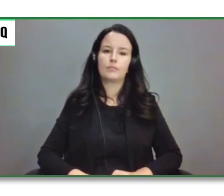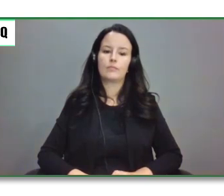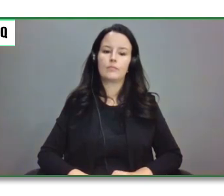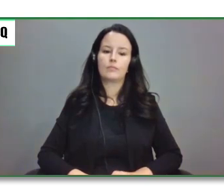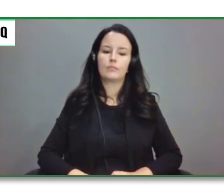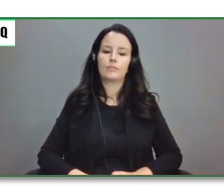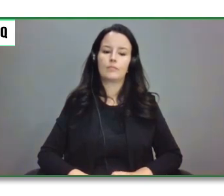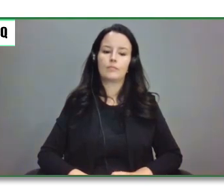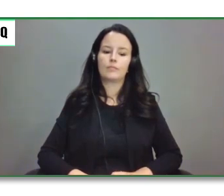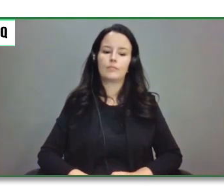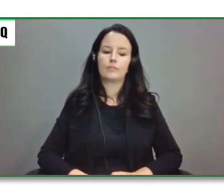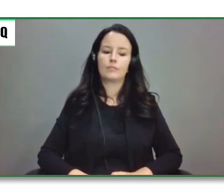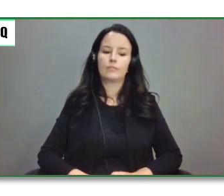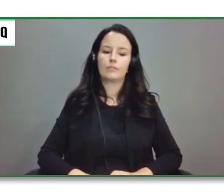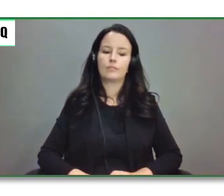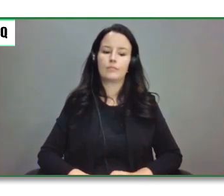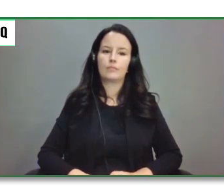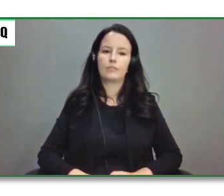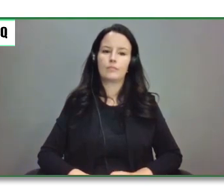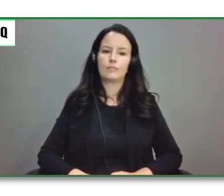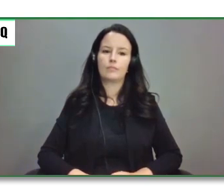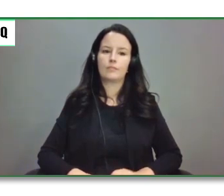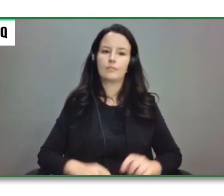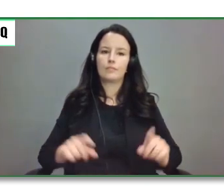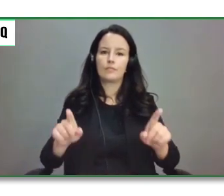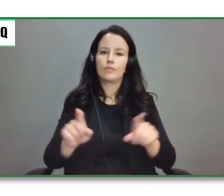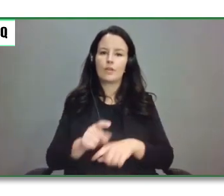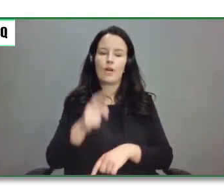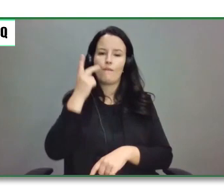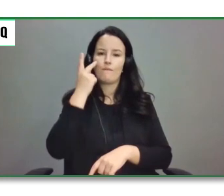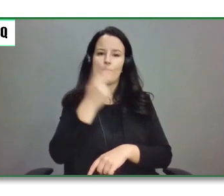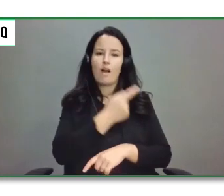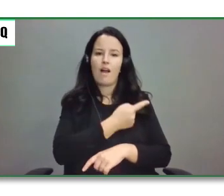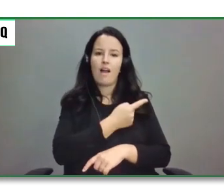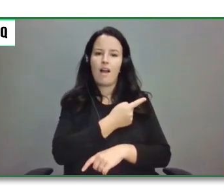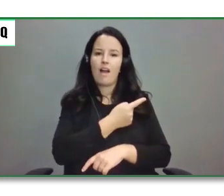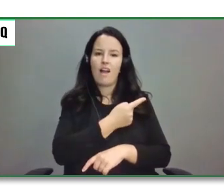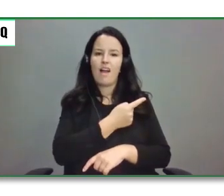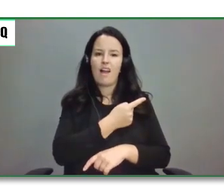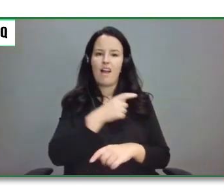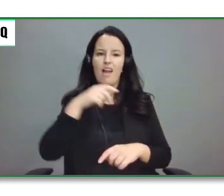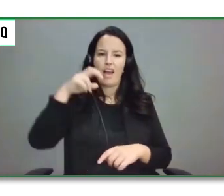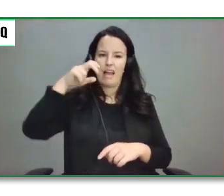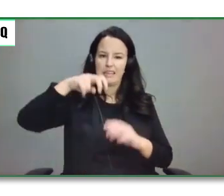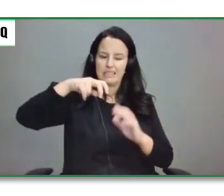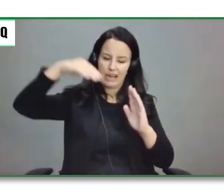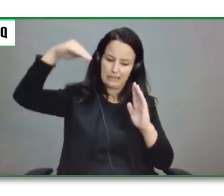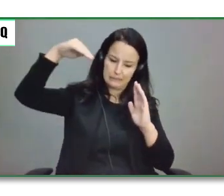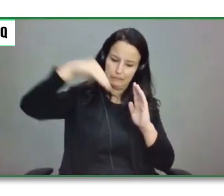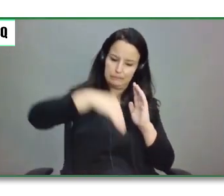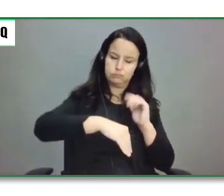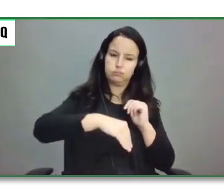Comme vous pouvez voir dans la vidéo, je descends un escalier raide. Nous étions